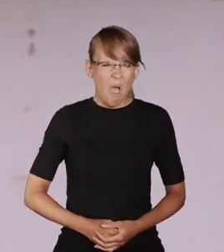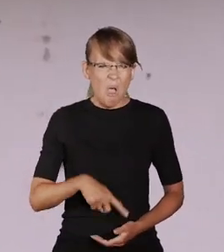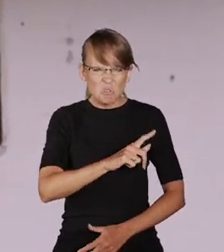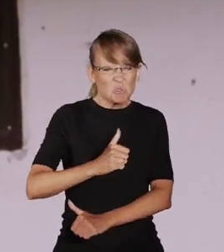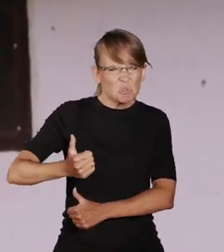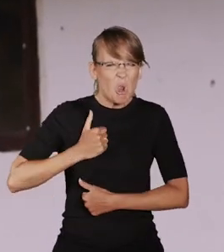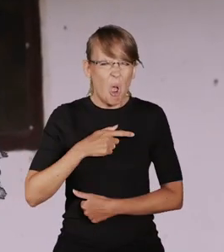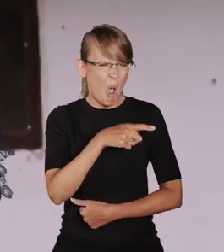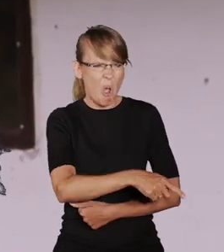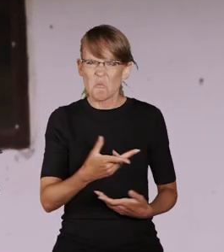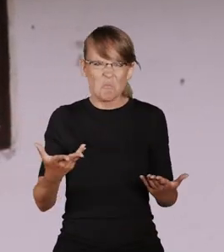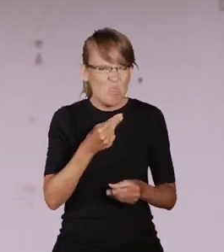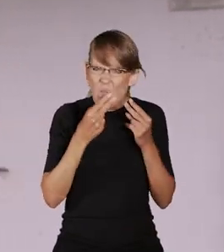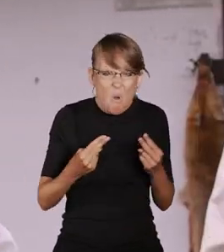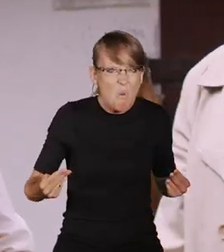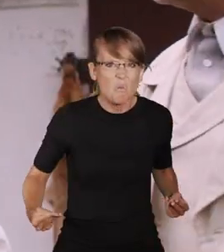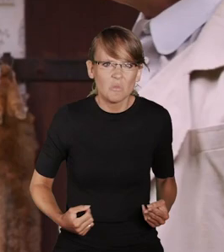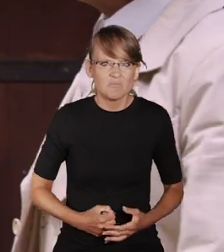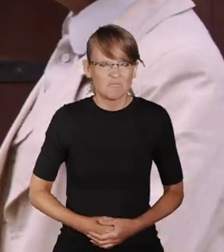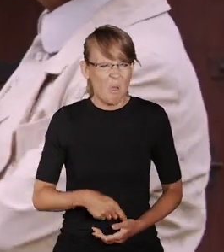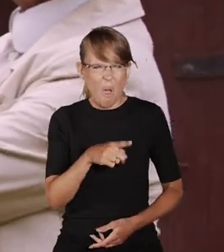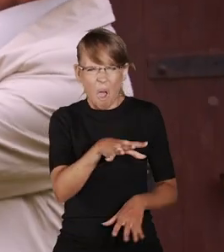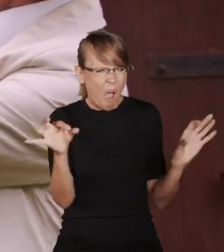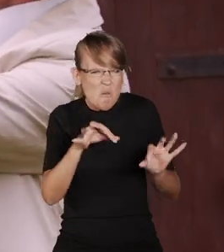wynosić. Nie łaska grzeczniej?